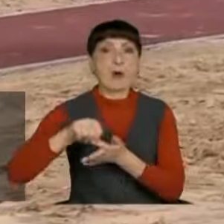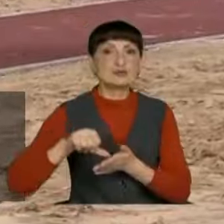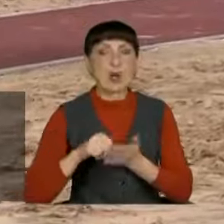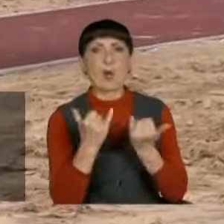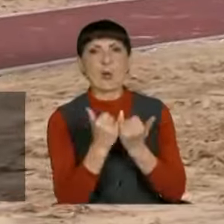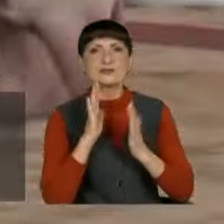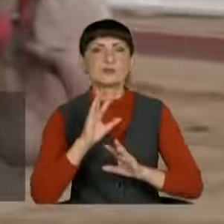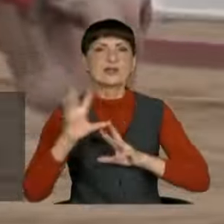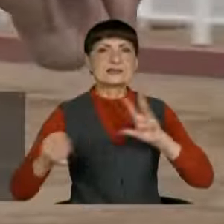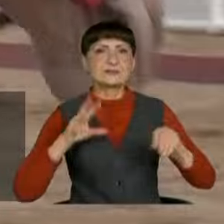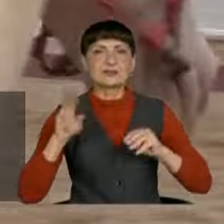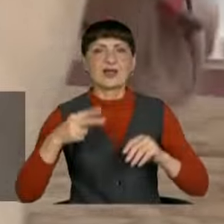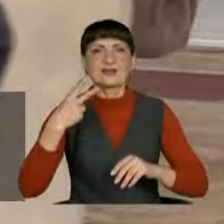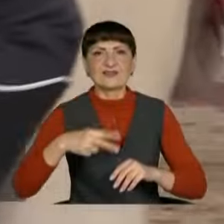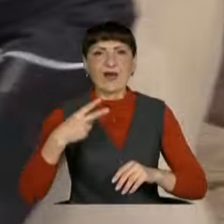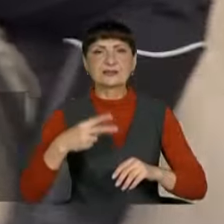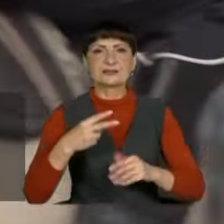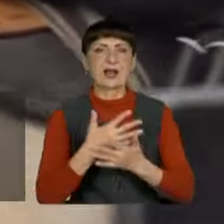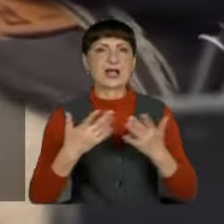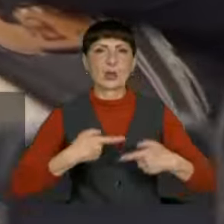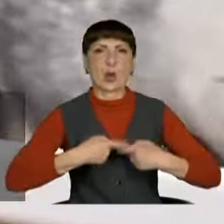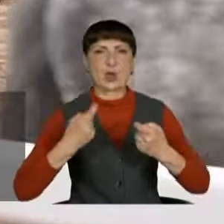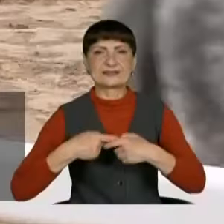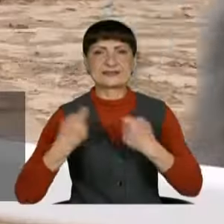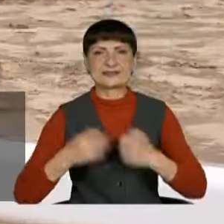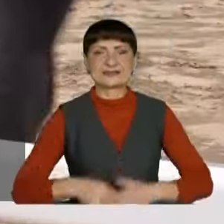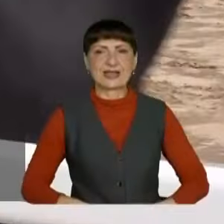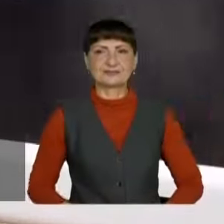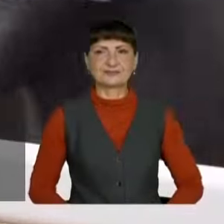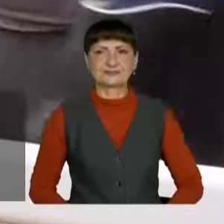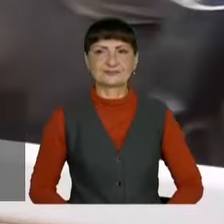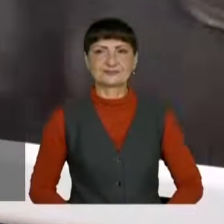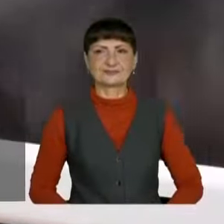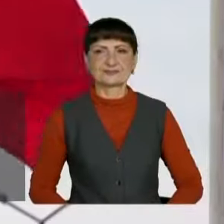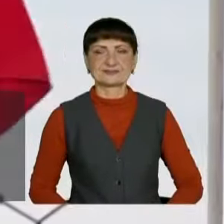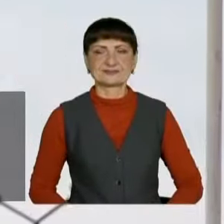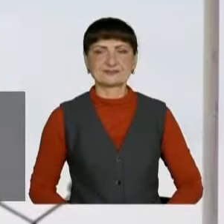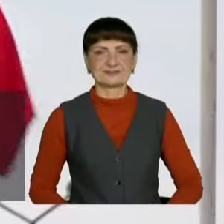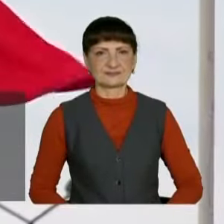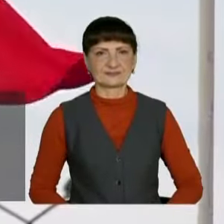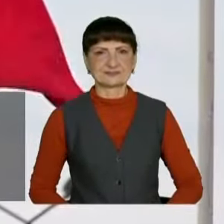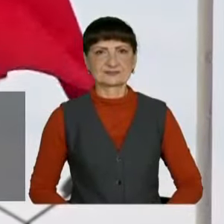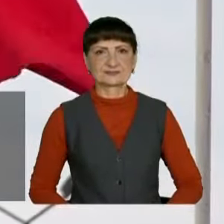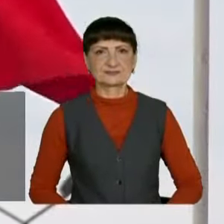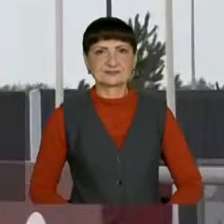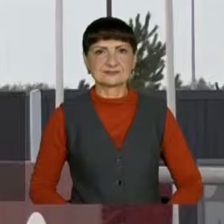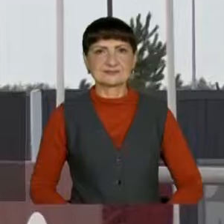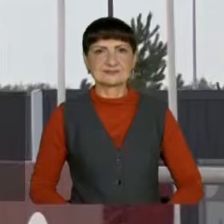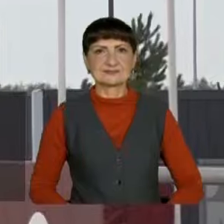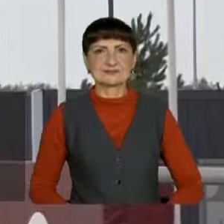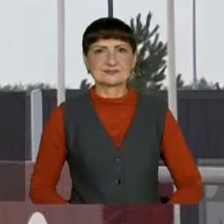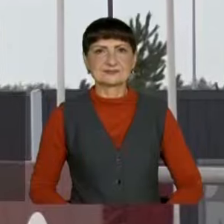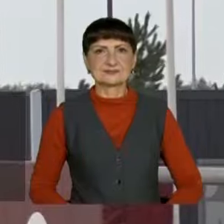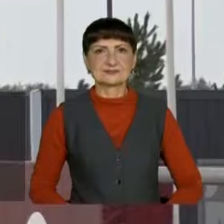будут размещены в 20 столичных гостиницах. Асимжан Жузбаева, Данияр Омар, Ботагөз Кайырбекова, телеканал Алматы, Астана.